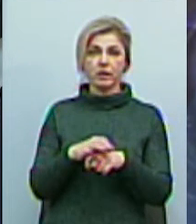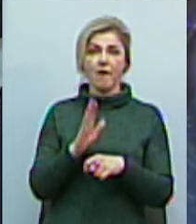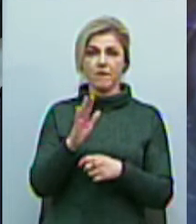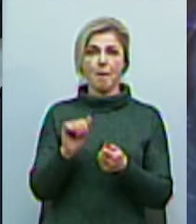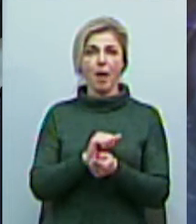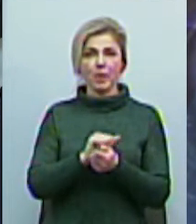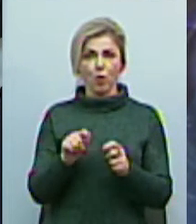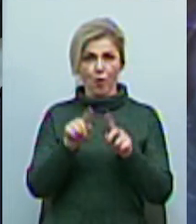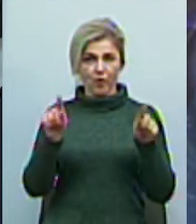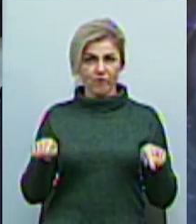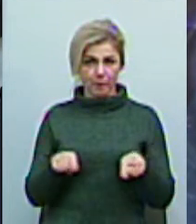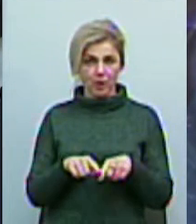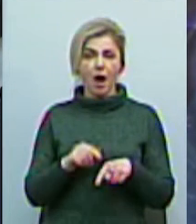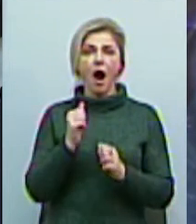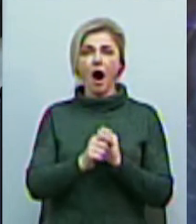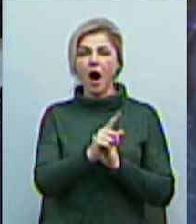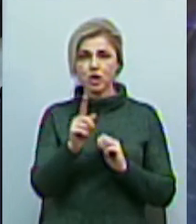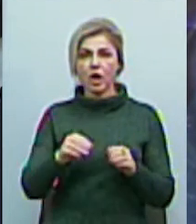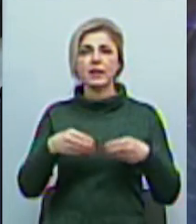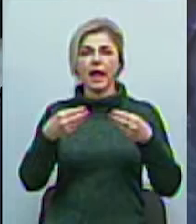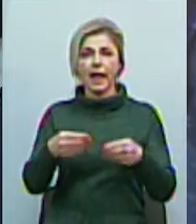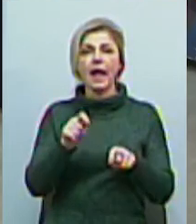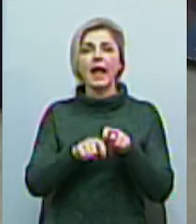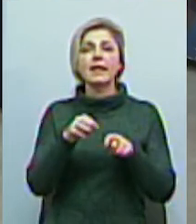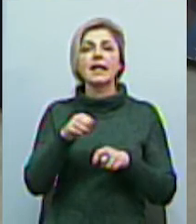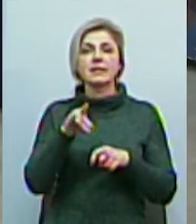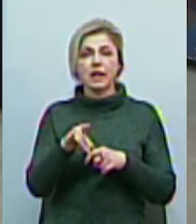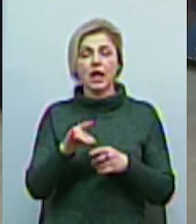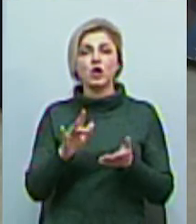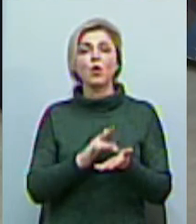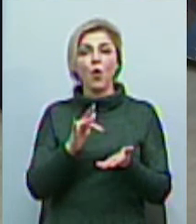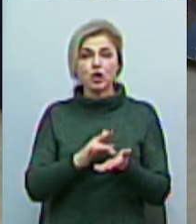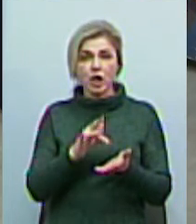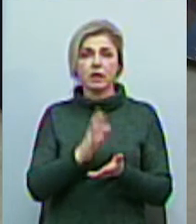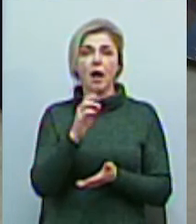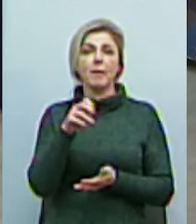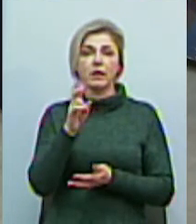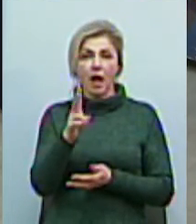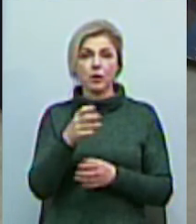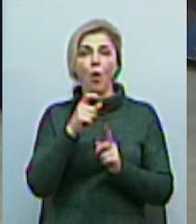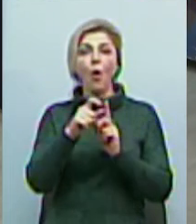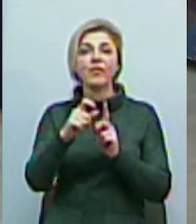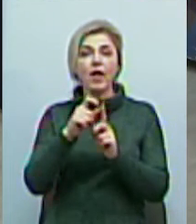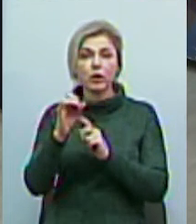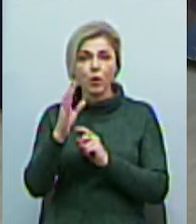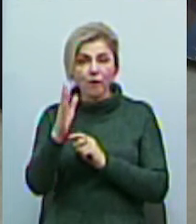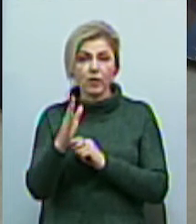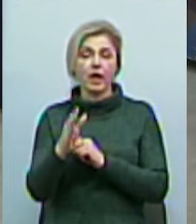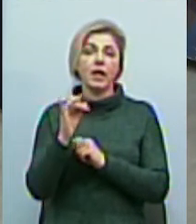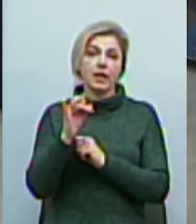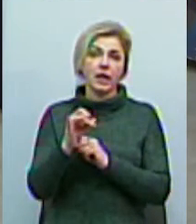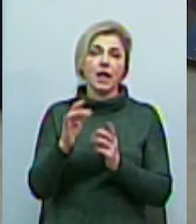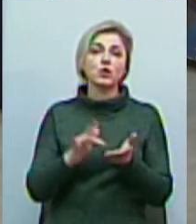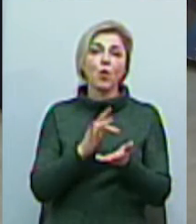паперовому варіанті. Кожному роздається тестовий зошит, бланки відповідей. Тестовий зошит – це